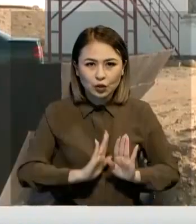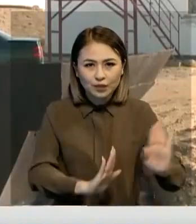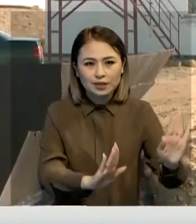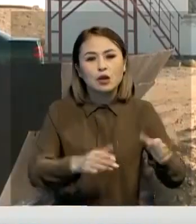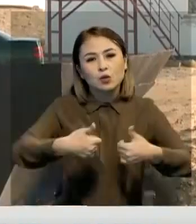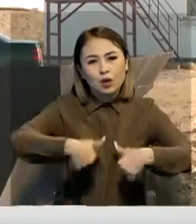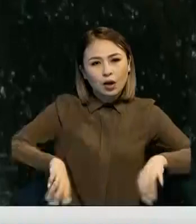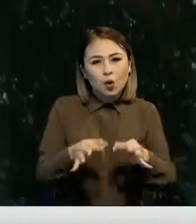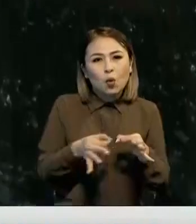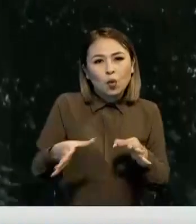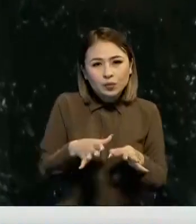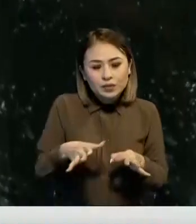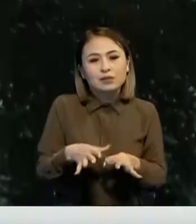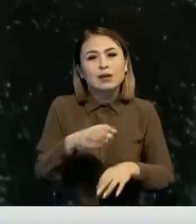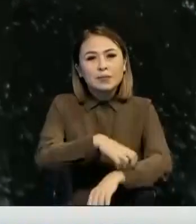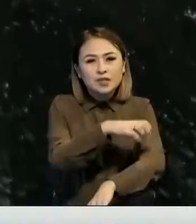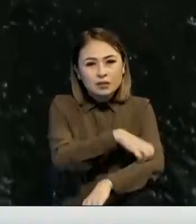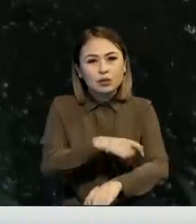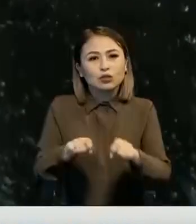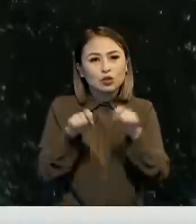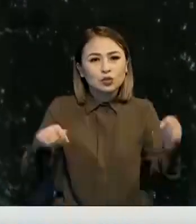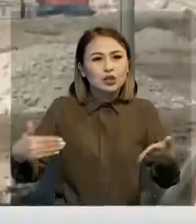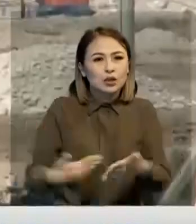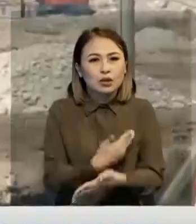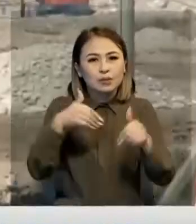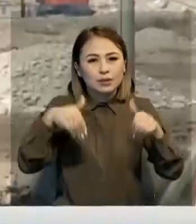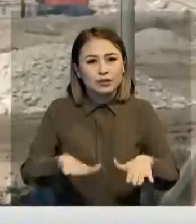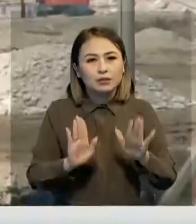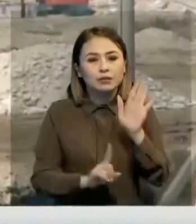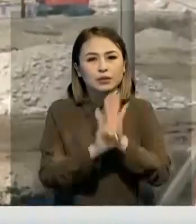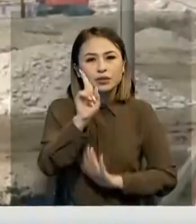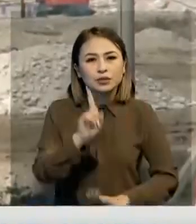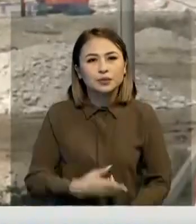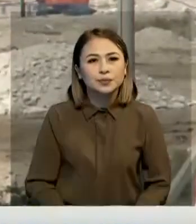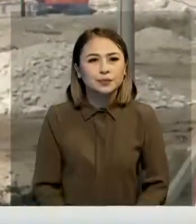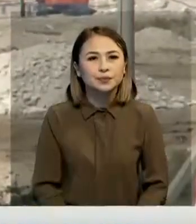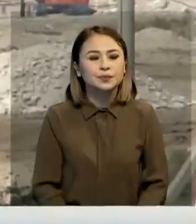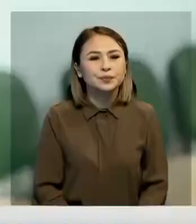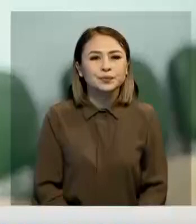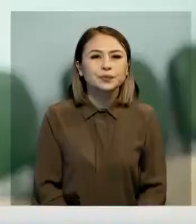бірінші орынбасарының түйрағалығымен облыстық комиссия құрылып шара қабылдана бастады.